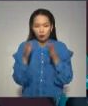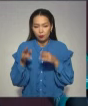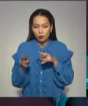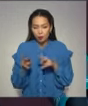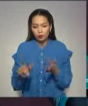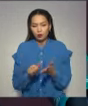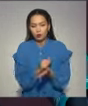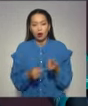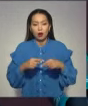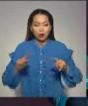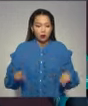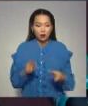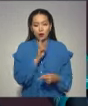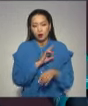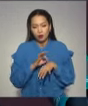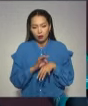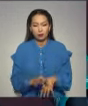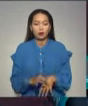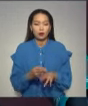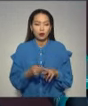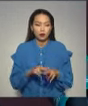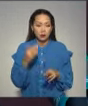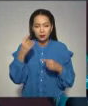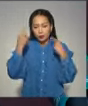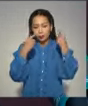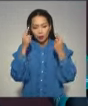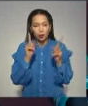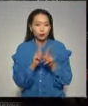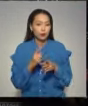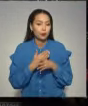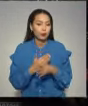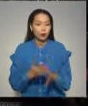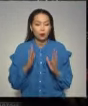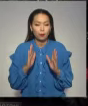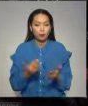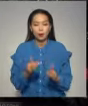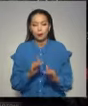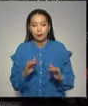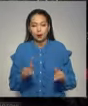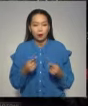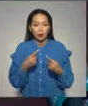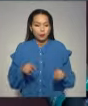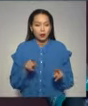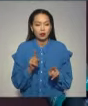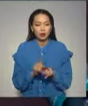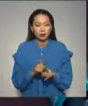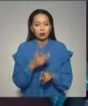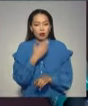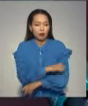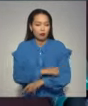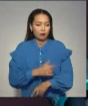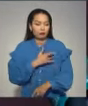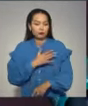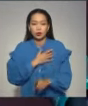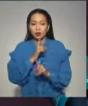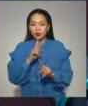құжаттарын қалпына келтіру жұмыстары жүргізіліп жатыр. Оларға психологиялық көмек көрсетіледі. Бұл балалар басқа елдерге асырап алуға жіберілмейді. Олар